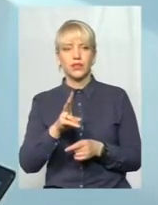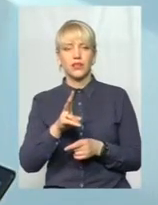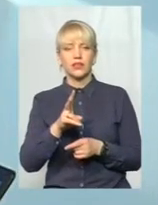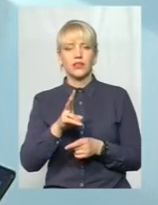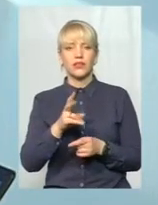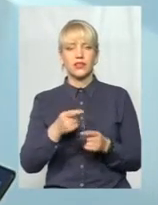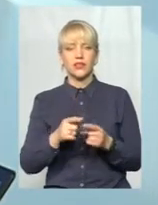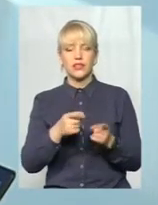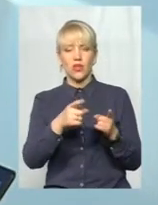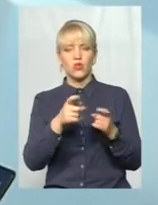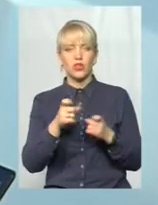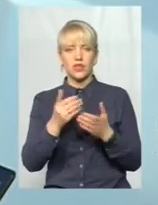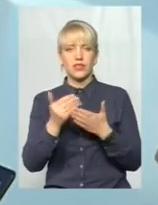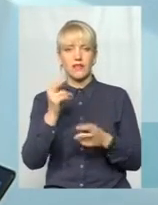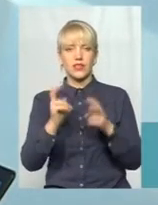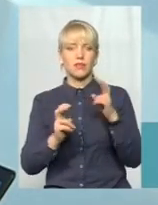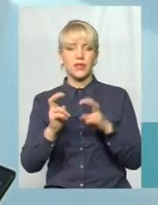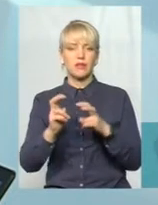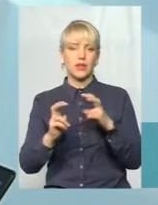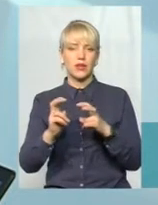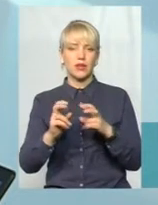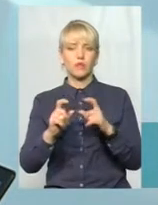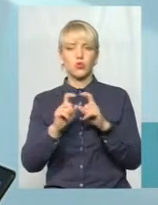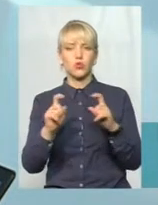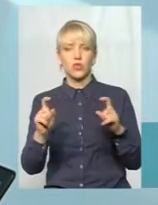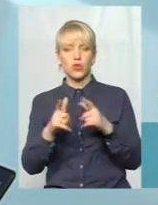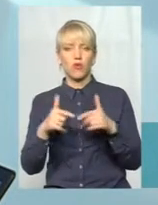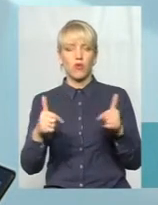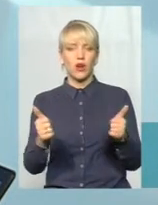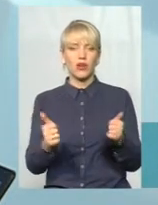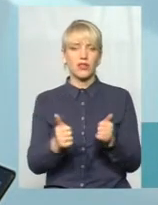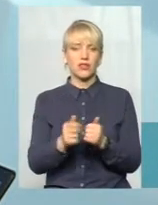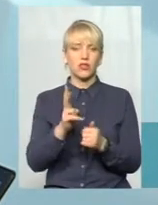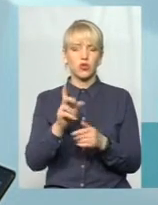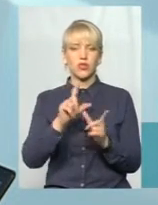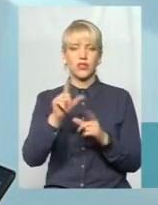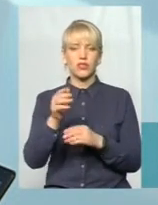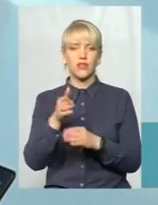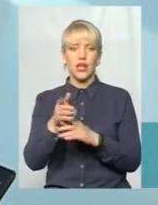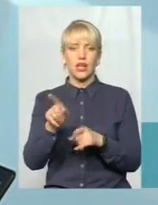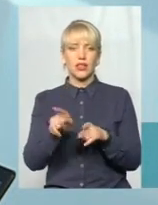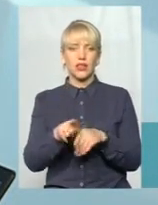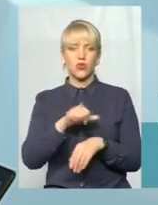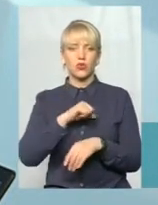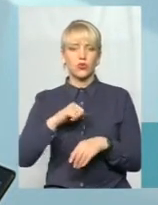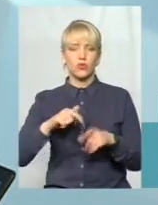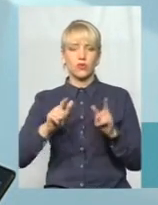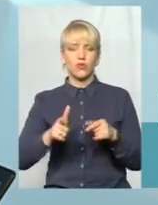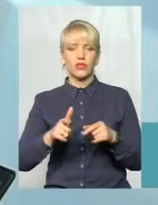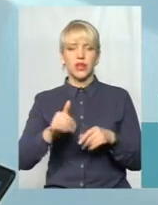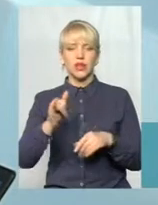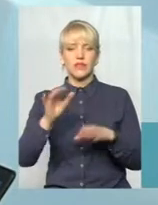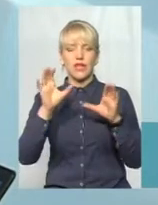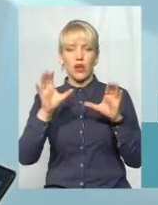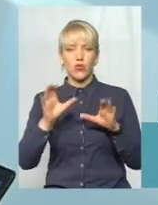підприємств, установ, організацій, ті, які їздили допомагати там в тих чи інших моментах, і так само добровольці. Тобто, фактично, в законному порядку